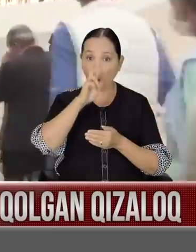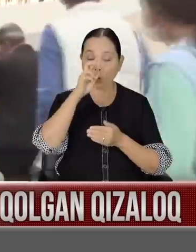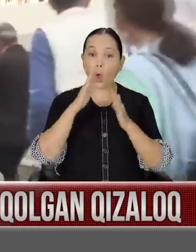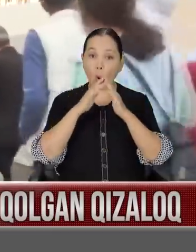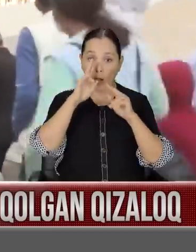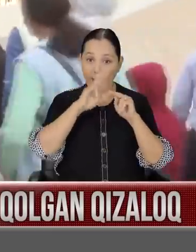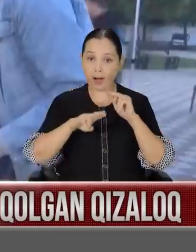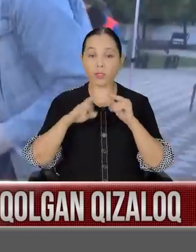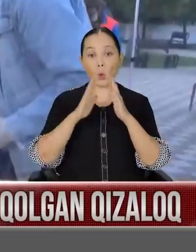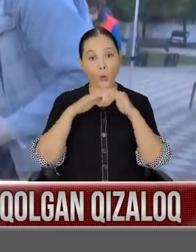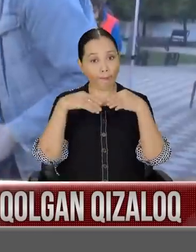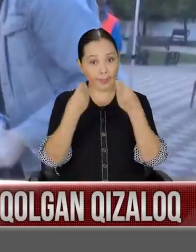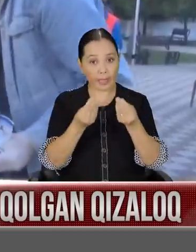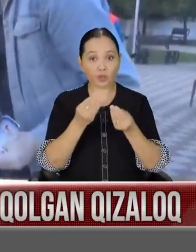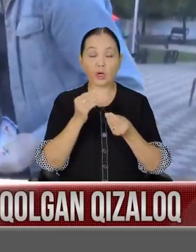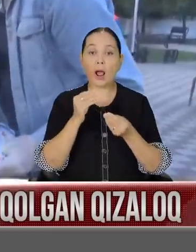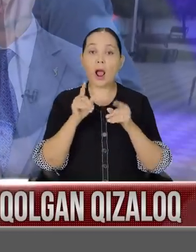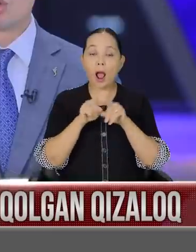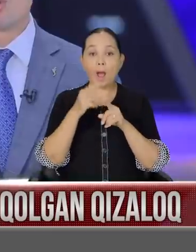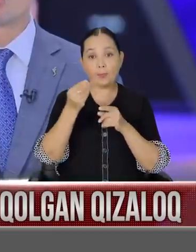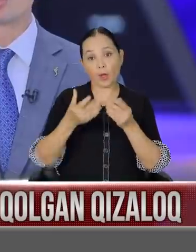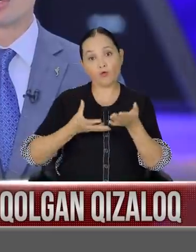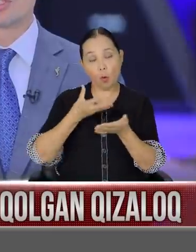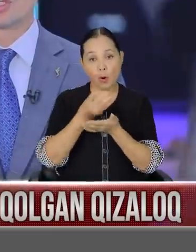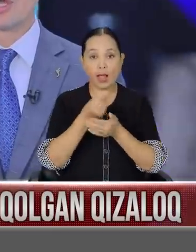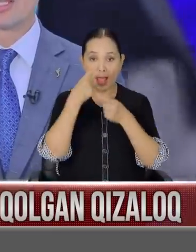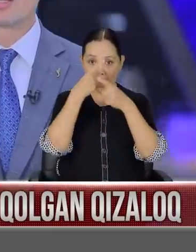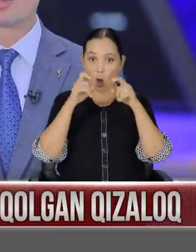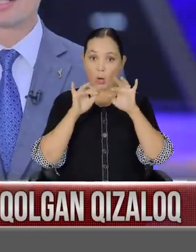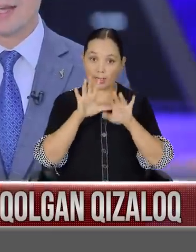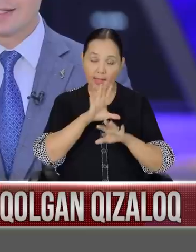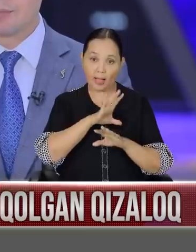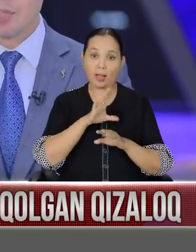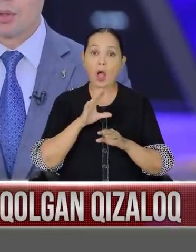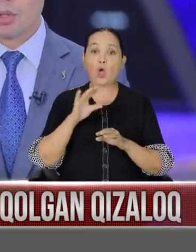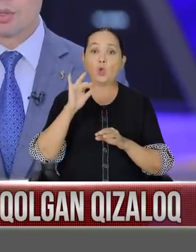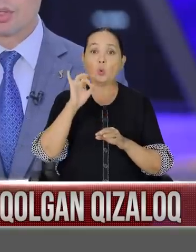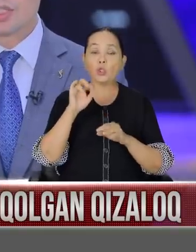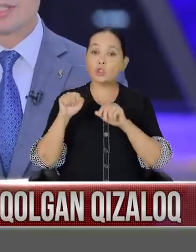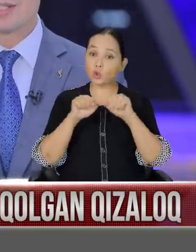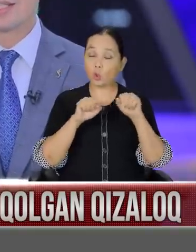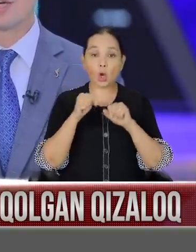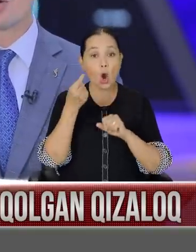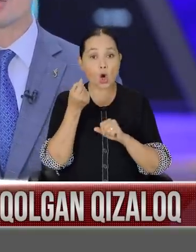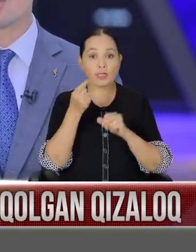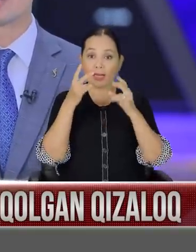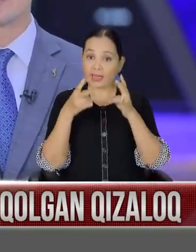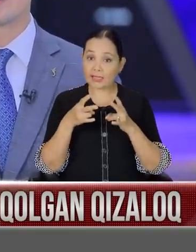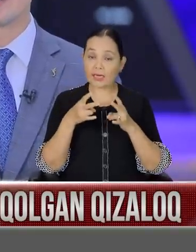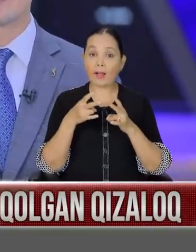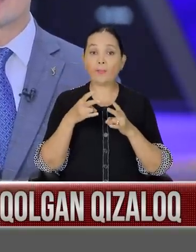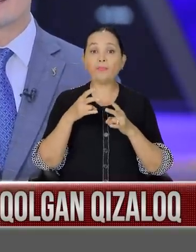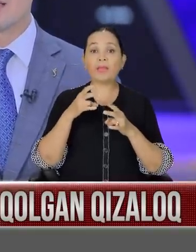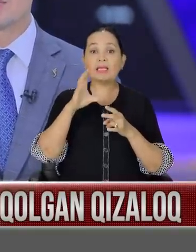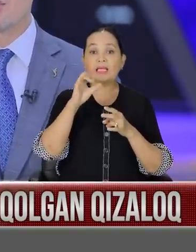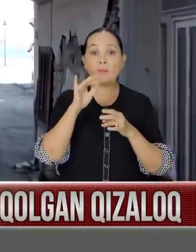hukumati uylardan ayrilganlarga uy berilishi hamda tovon puli to'lanishini e'lon qilgan edi. Yunonistonning zilziladan ozroq